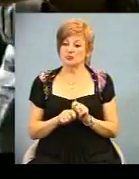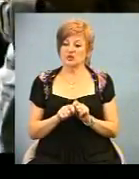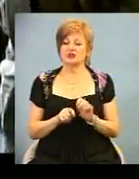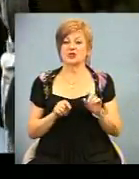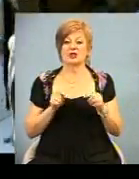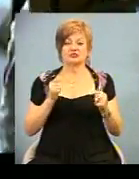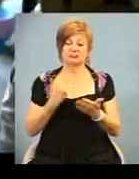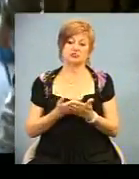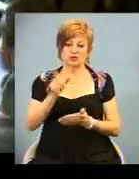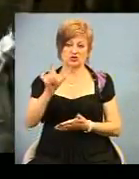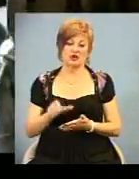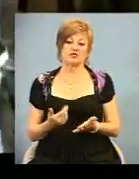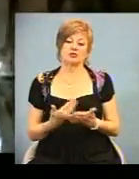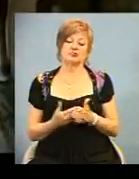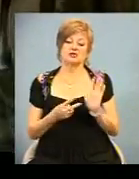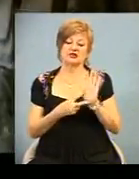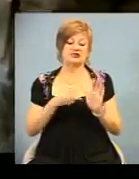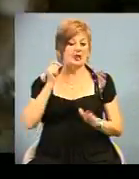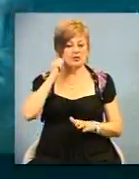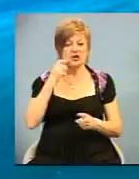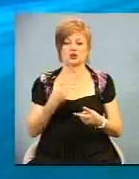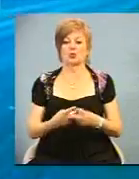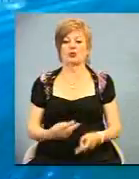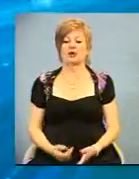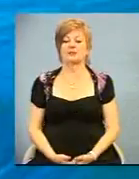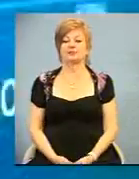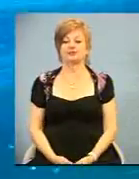протизаконного бізнесу загрожує до 7 років позбавлення волі.